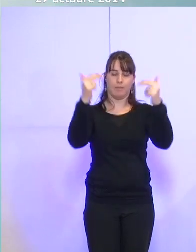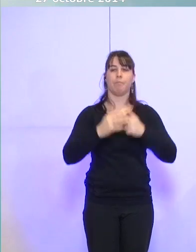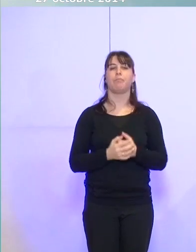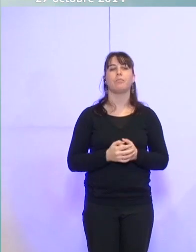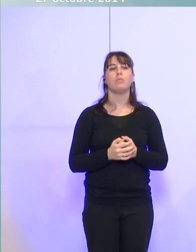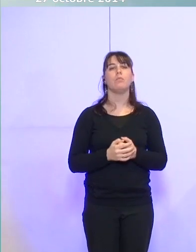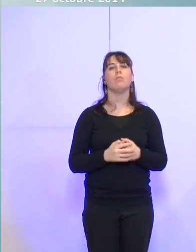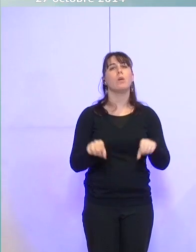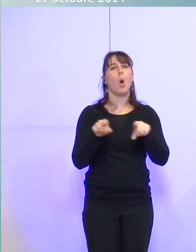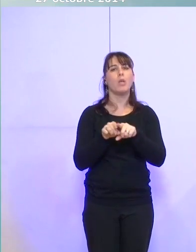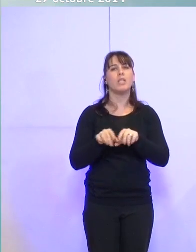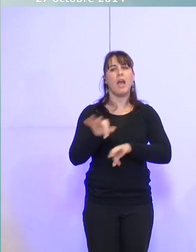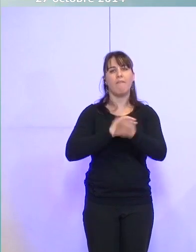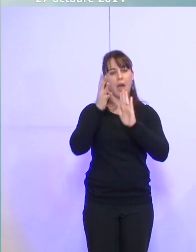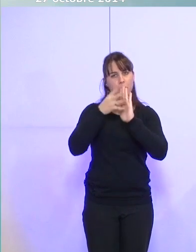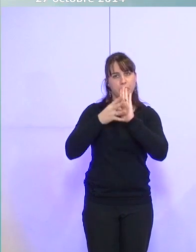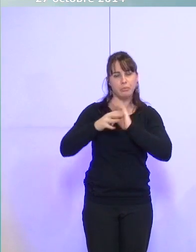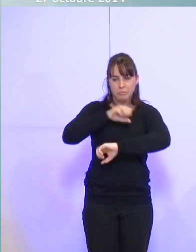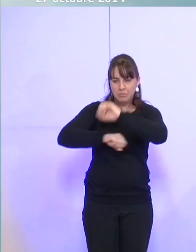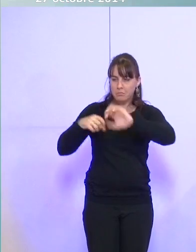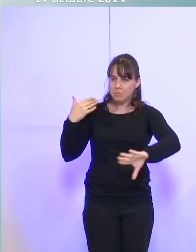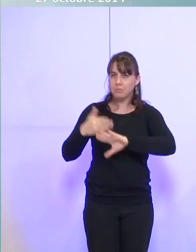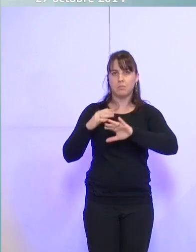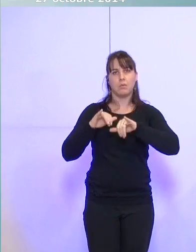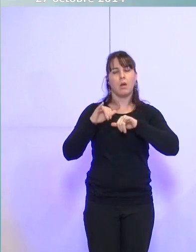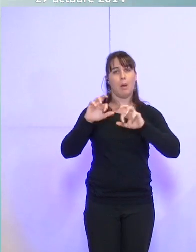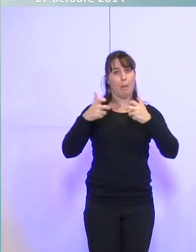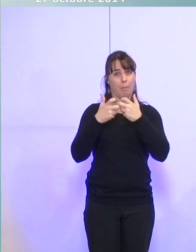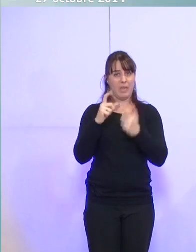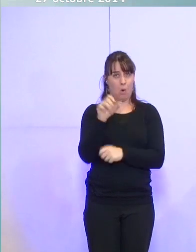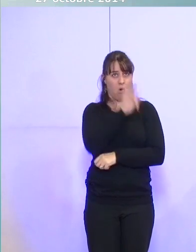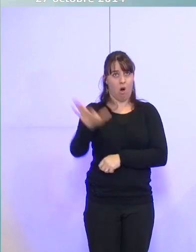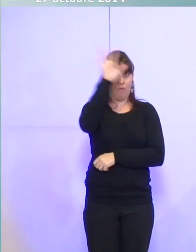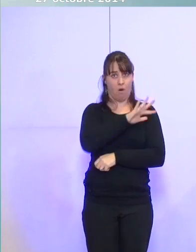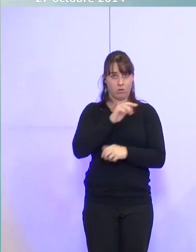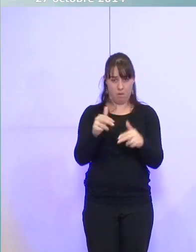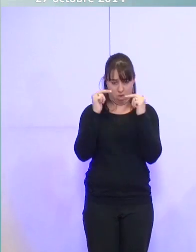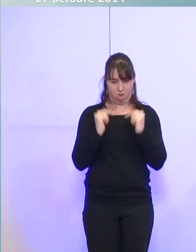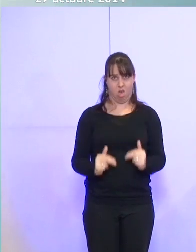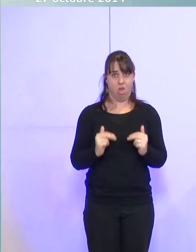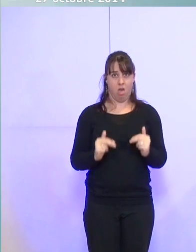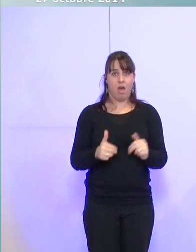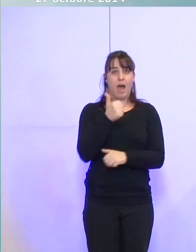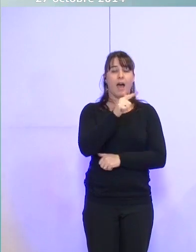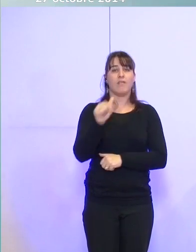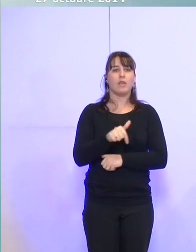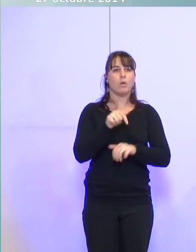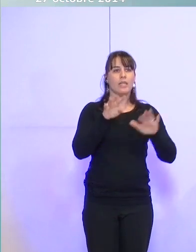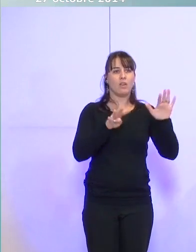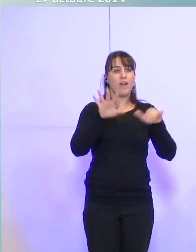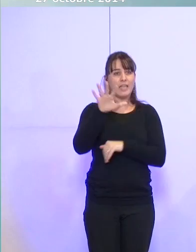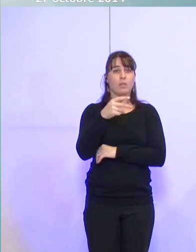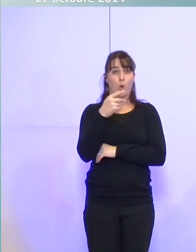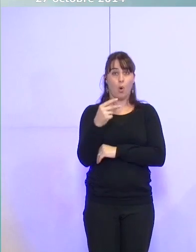que toutes ces mises en œuvre se sont effectuées en parallèle d'un prix de l'eau les plus bas de France, 1,195 euros hors taxe par mètre